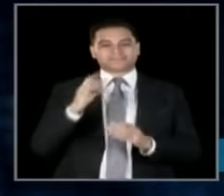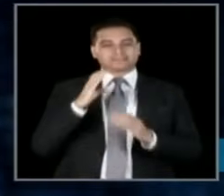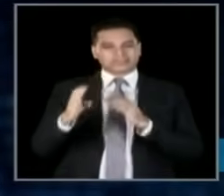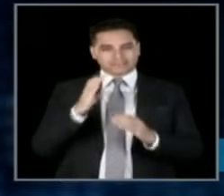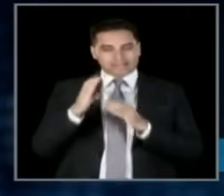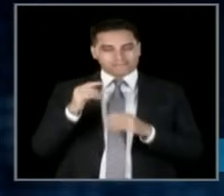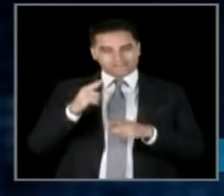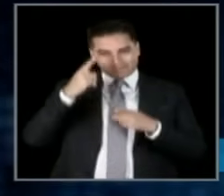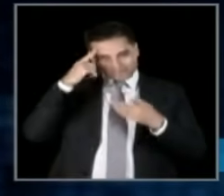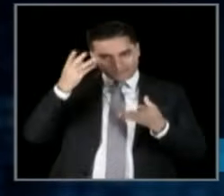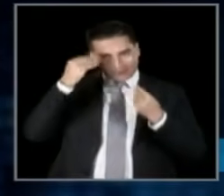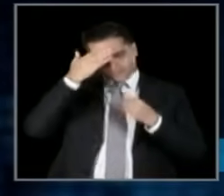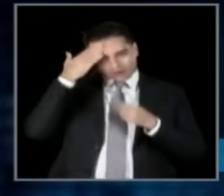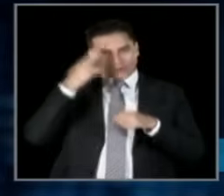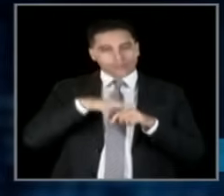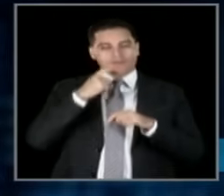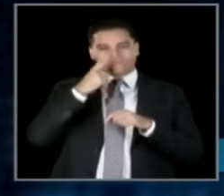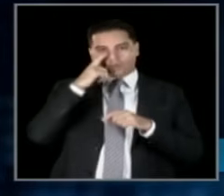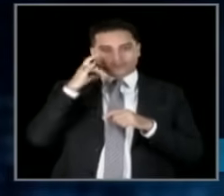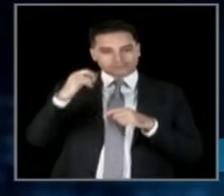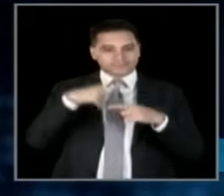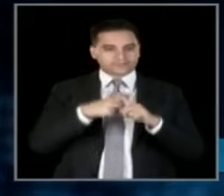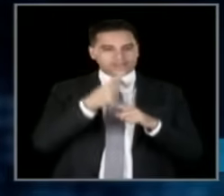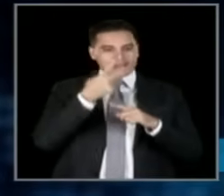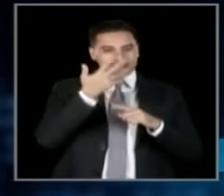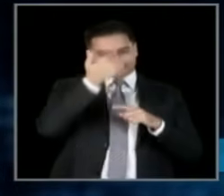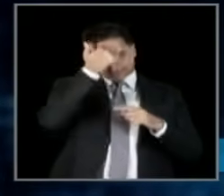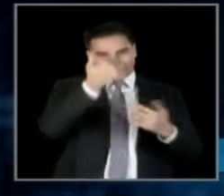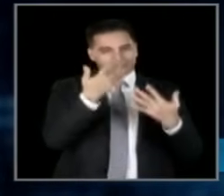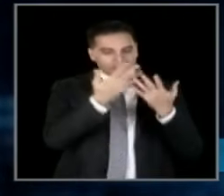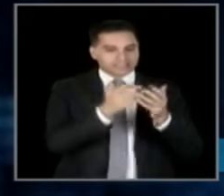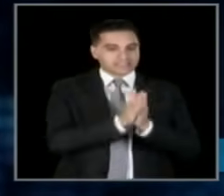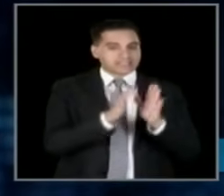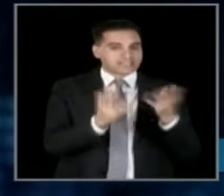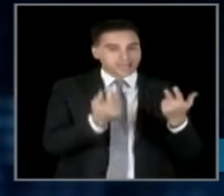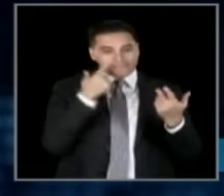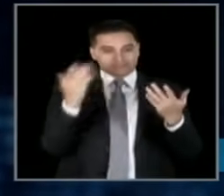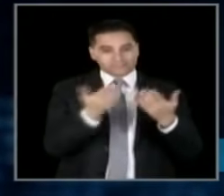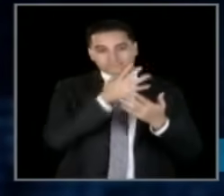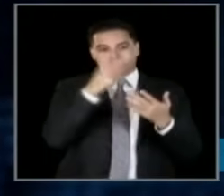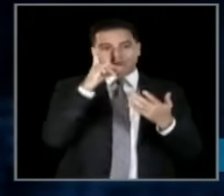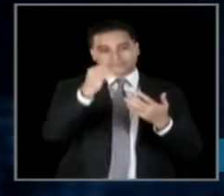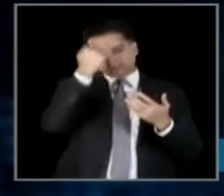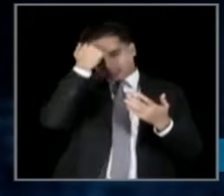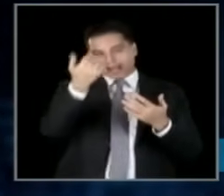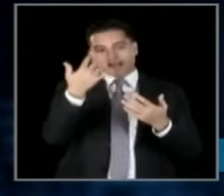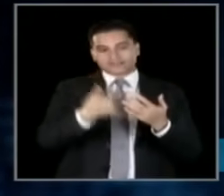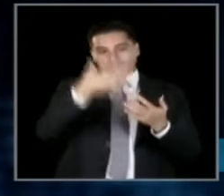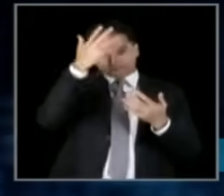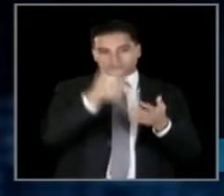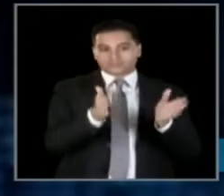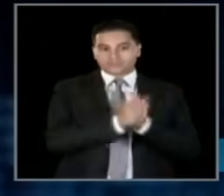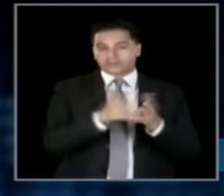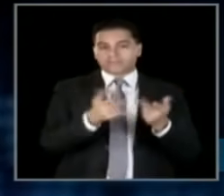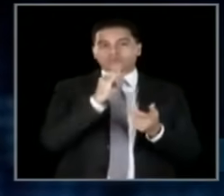نقطة في فقرة المعرفة والفنون، وكل نقطة ب5000 جنيه بما يساوي 250 ألف جنيه،